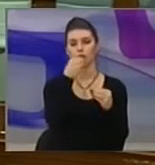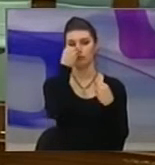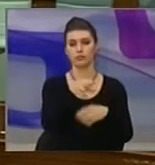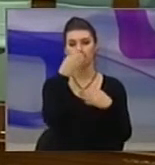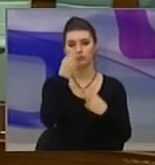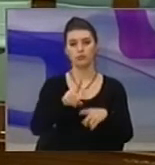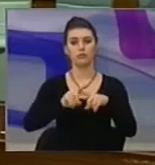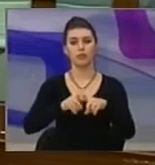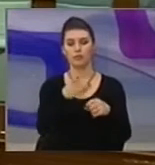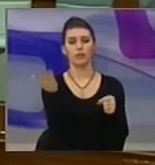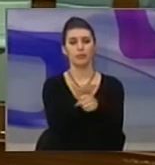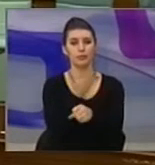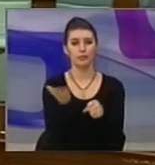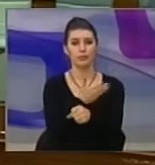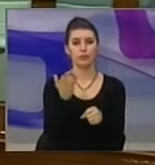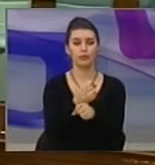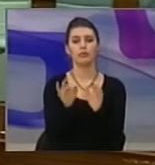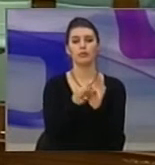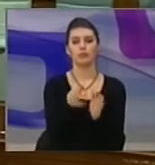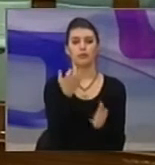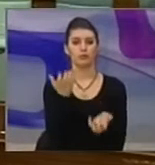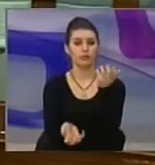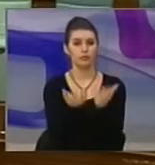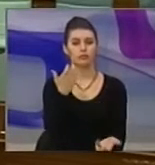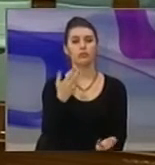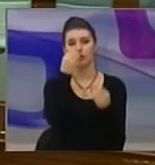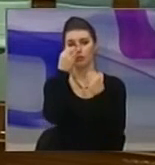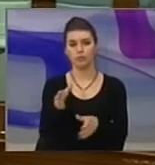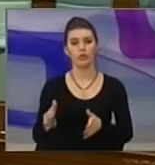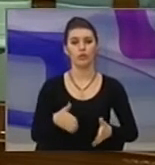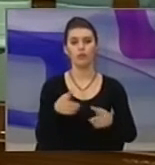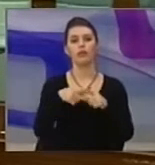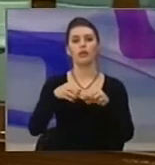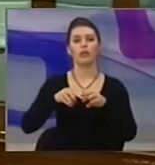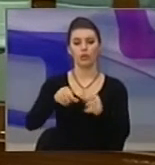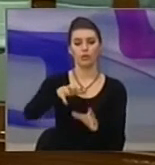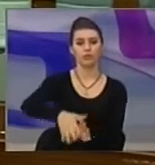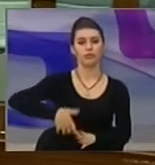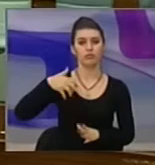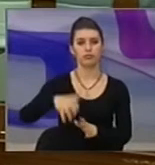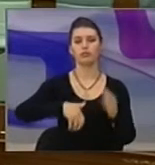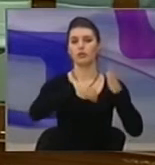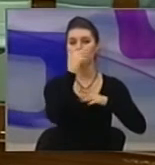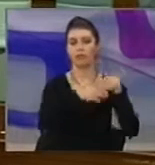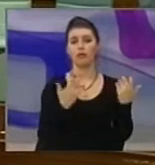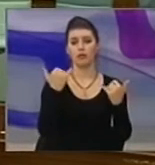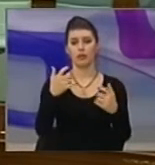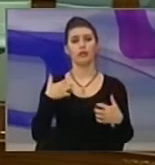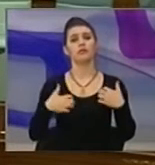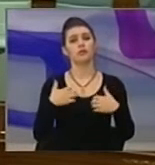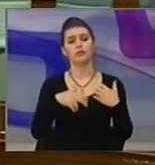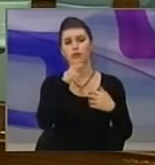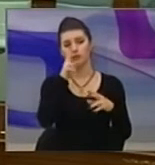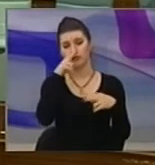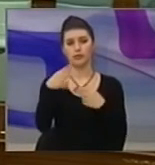Duke I prke NZ I lumuarinrërtim Kan vetëoj